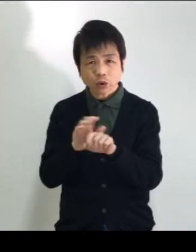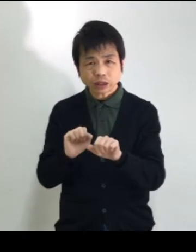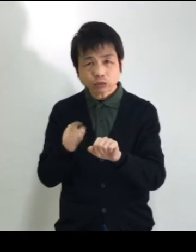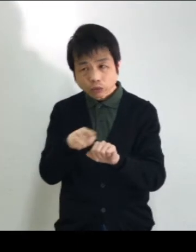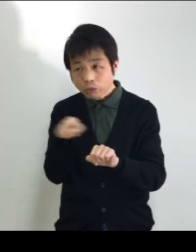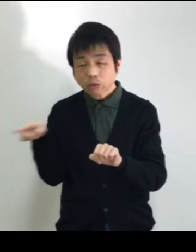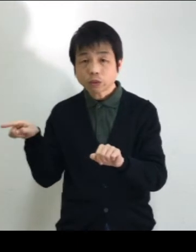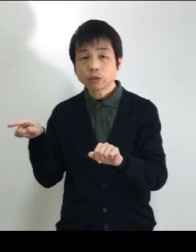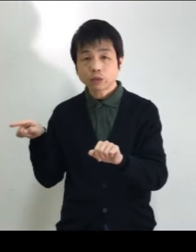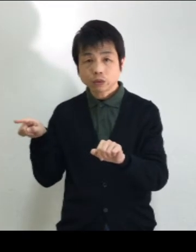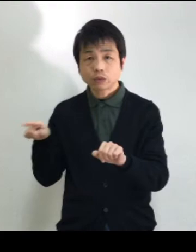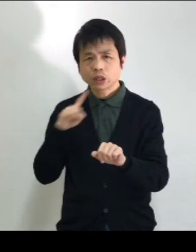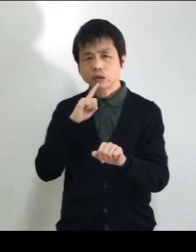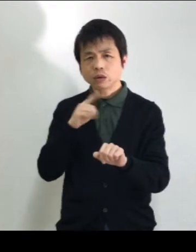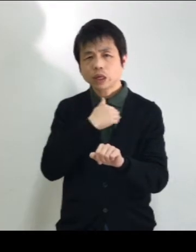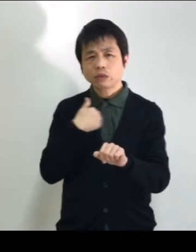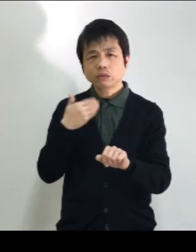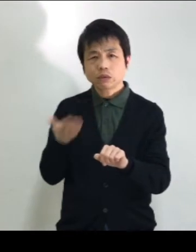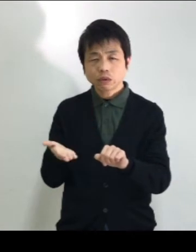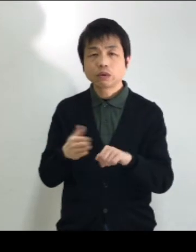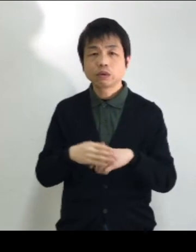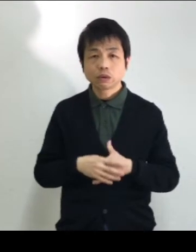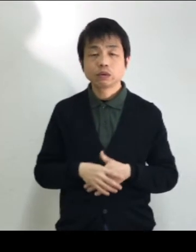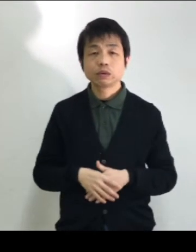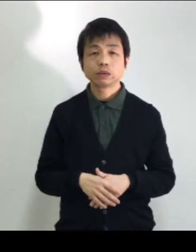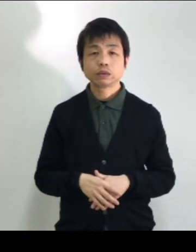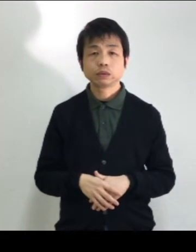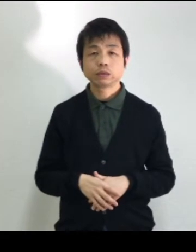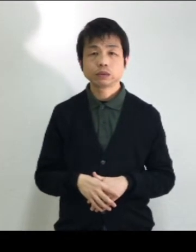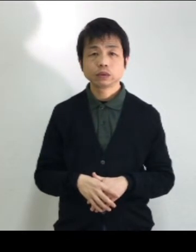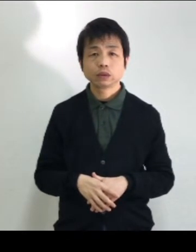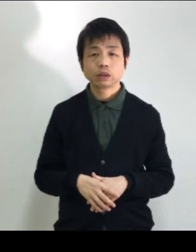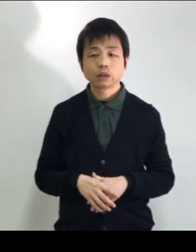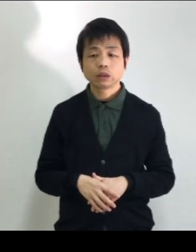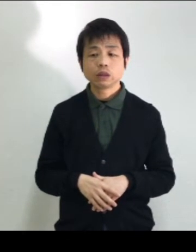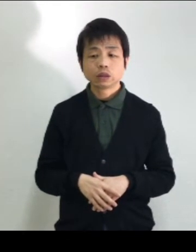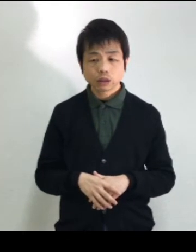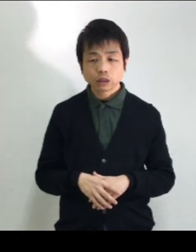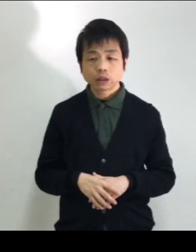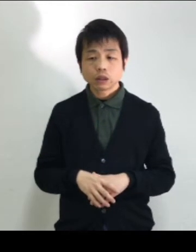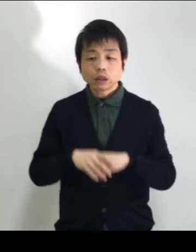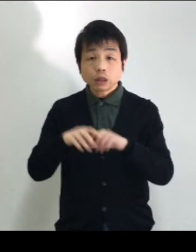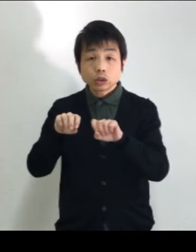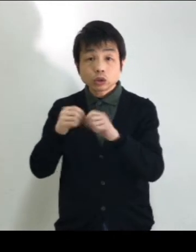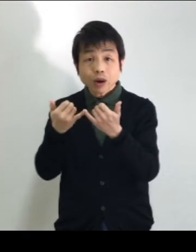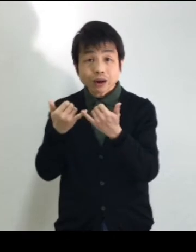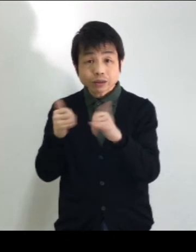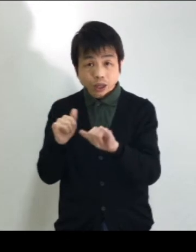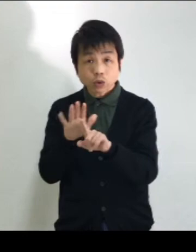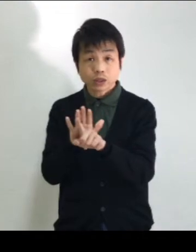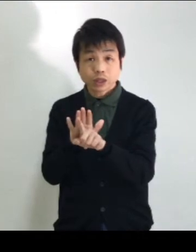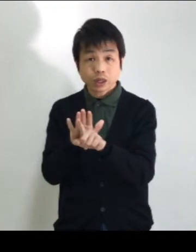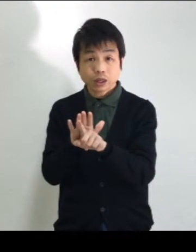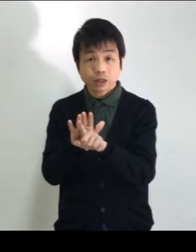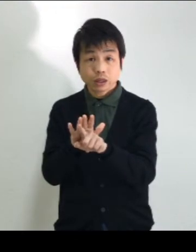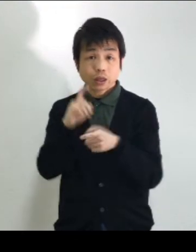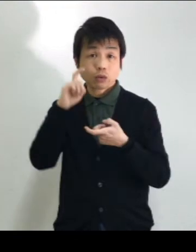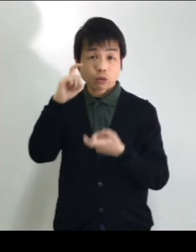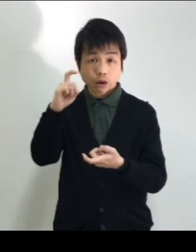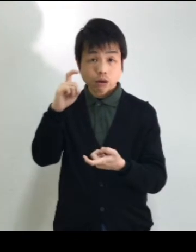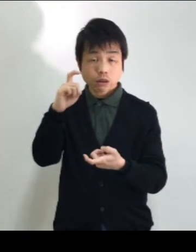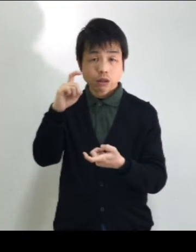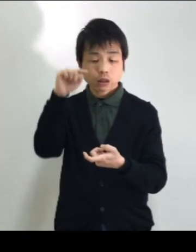行っているんだって言えるのか、だって、障害者支援って一言で言っ